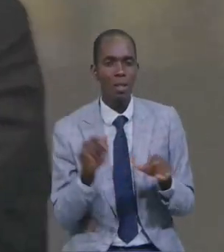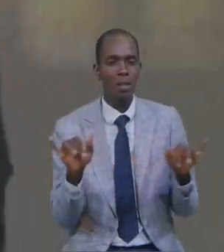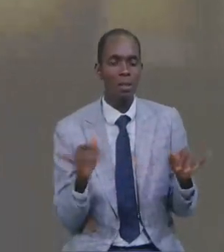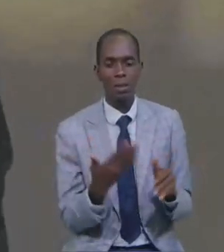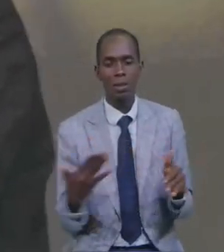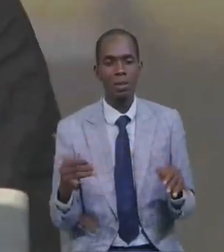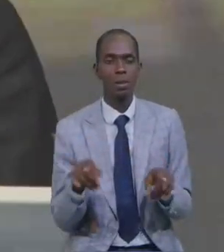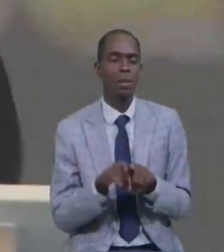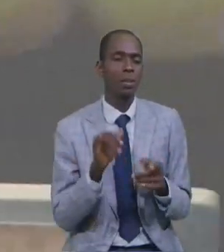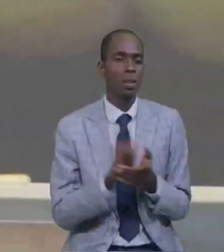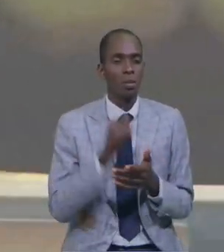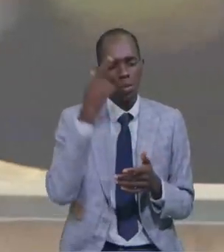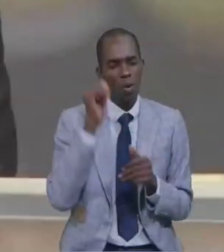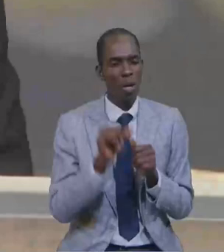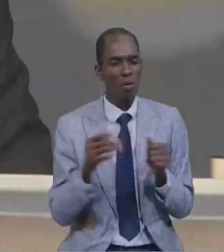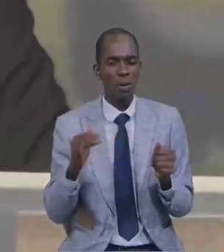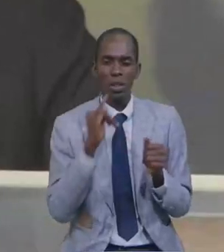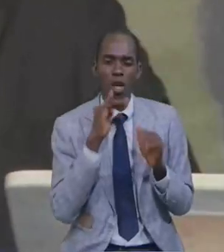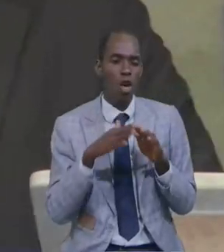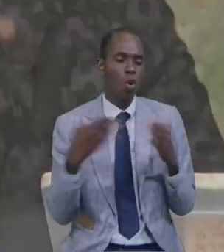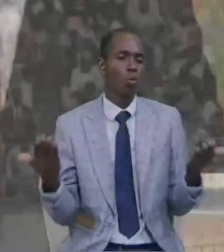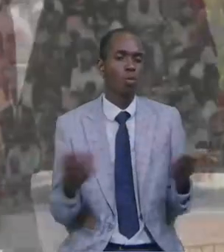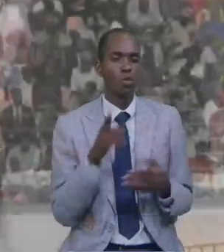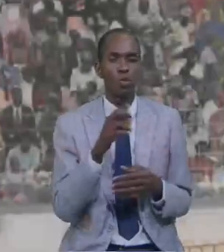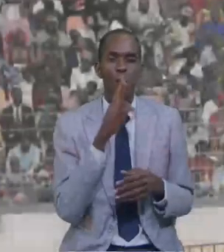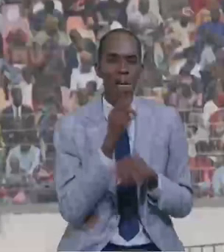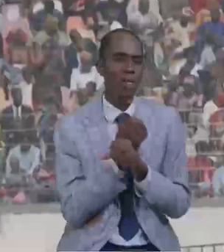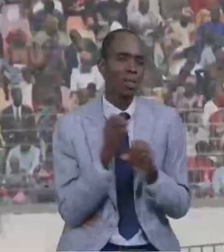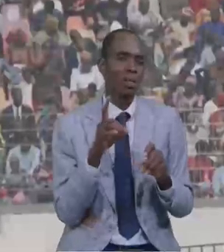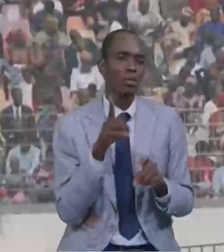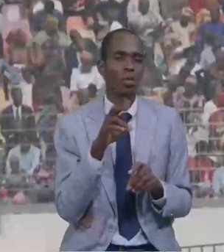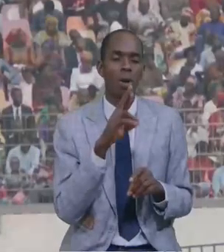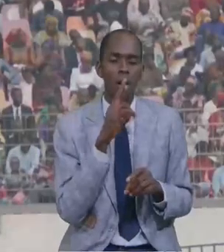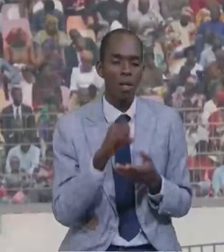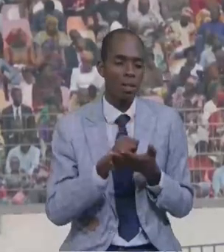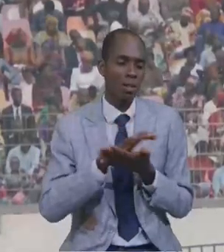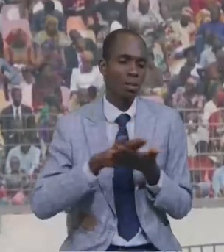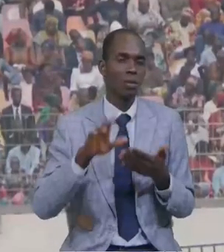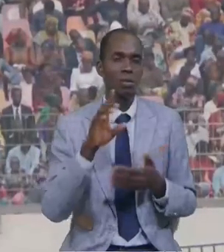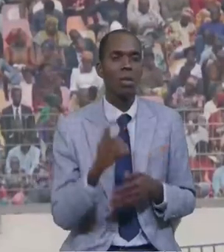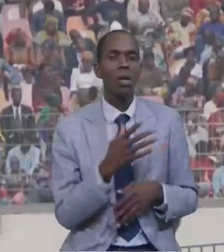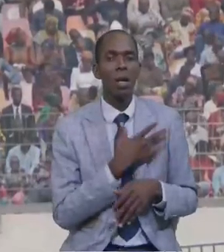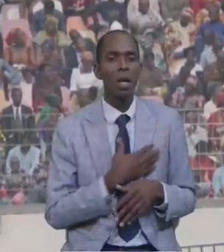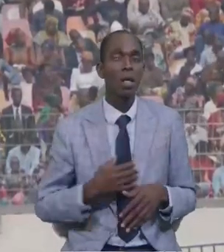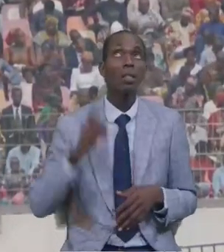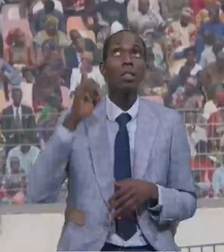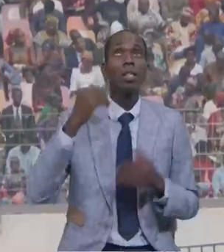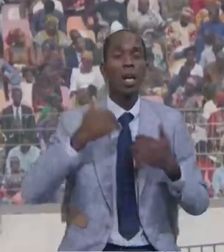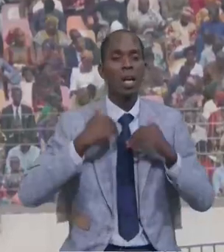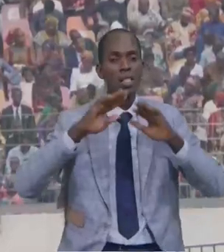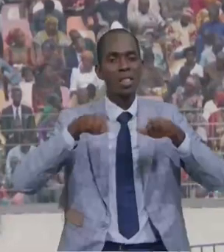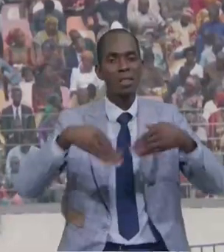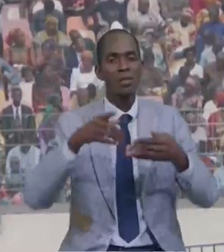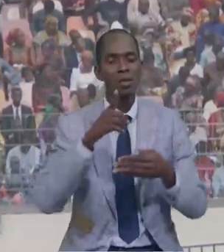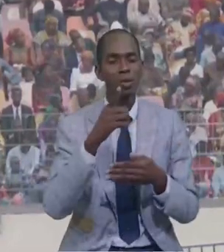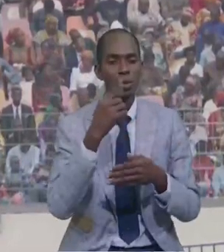sanctifié. Il nous a fait la promesse de la nature divine. Et tu as cette nature en